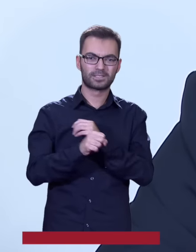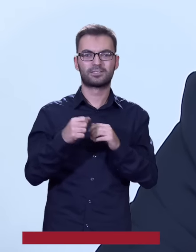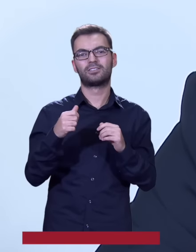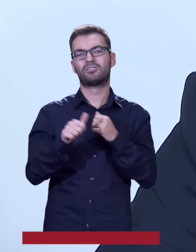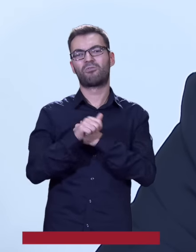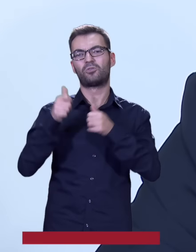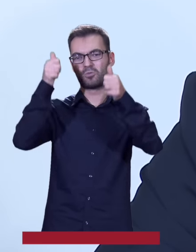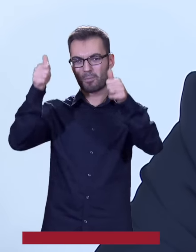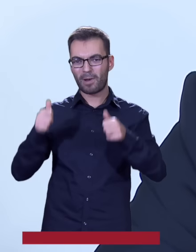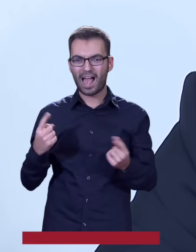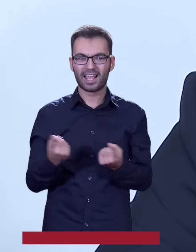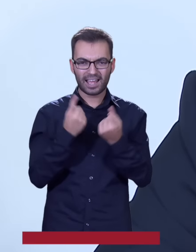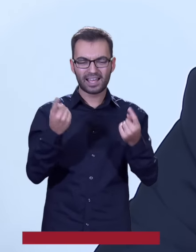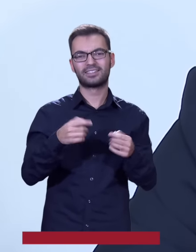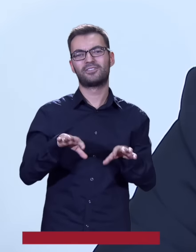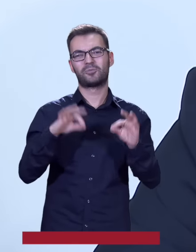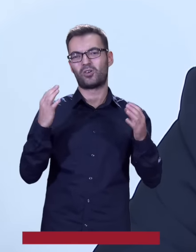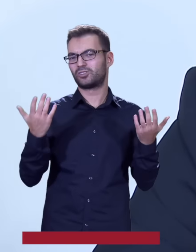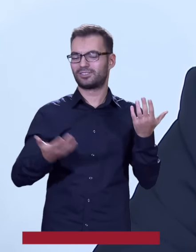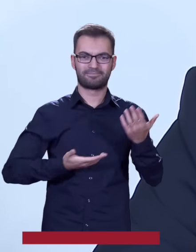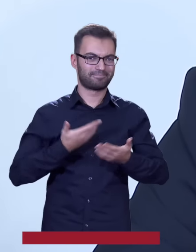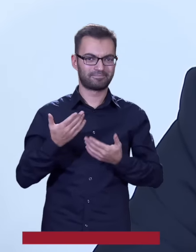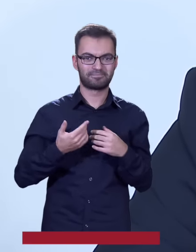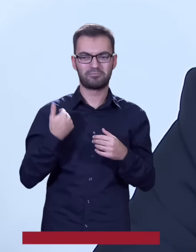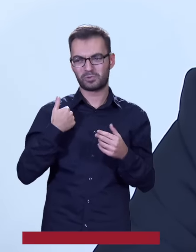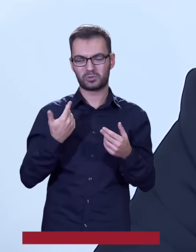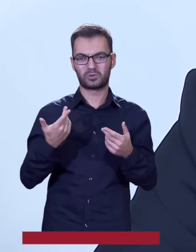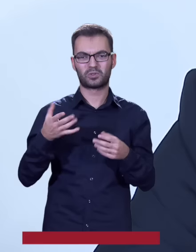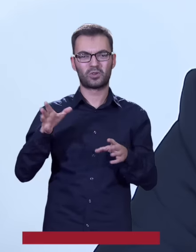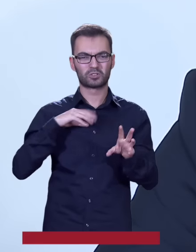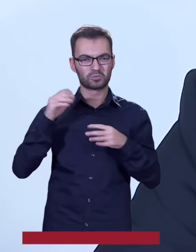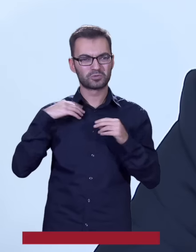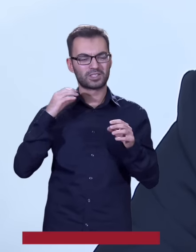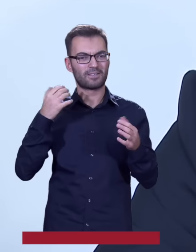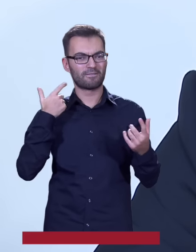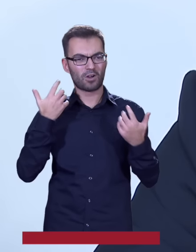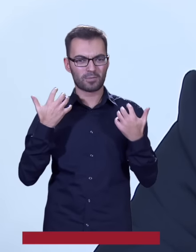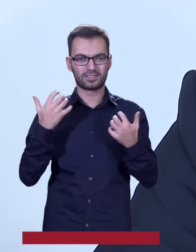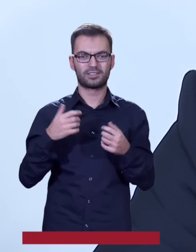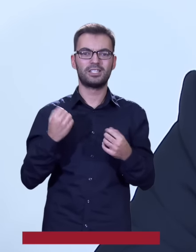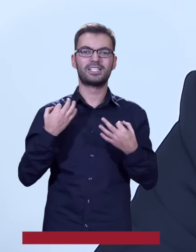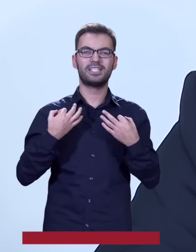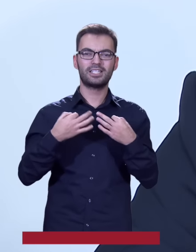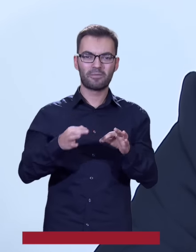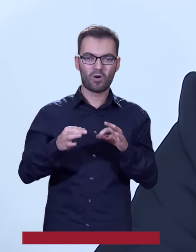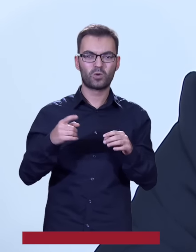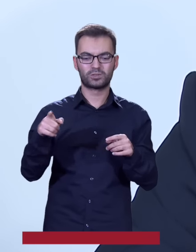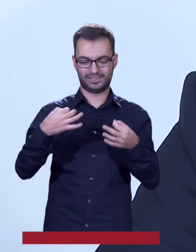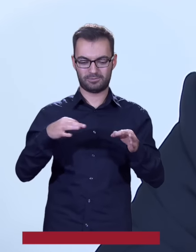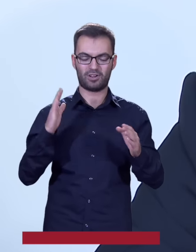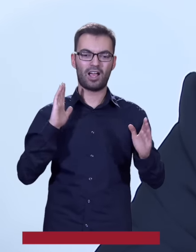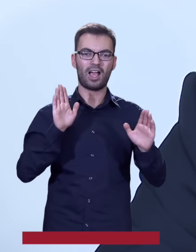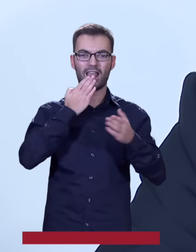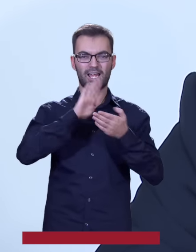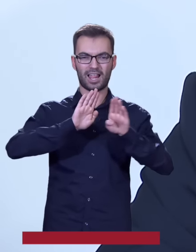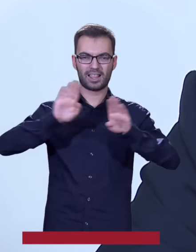banerów wyborczych. Odnotowano przypadki poruszania się pojazdów, na których znajdowały się